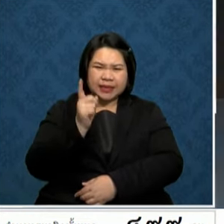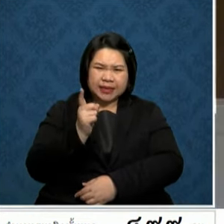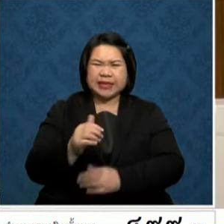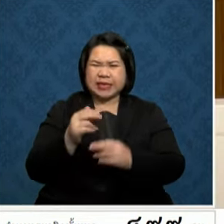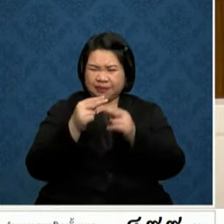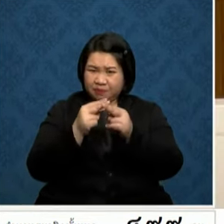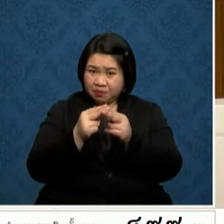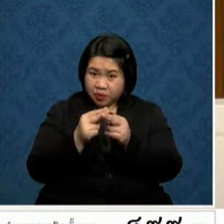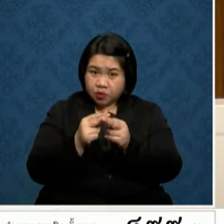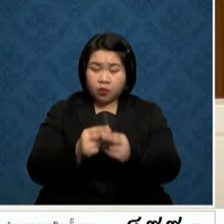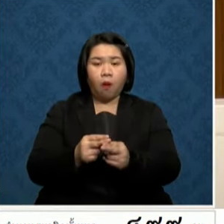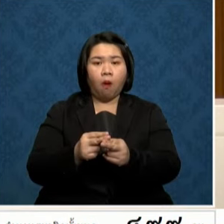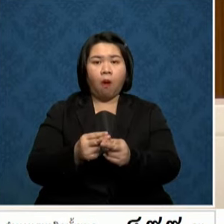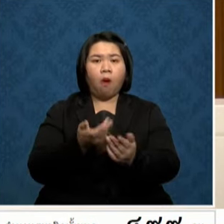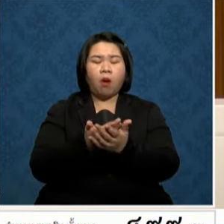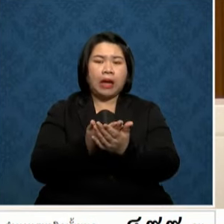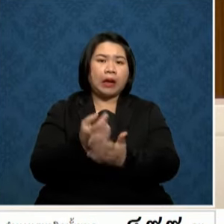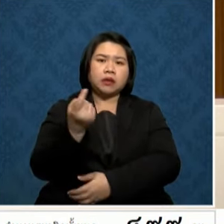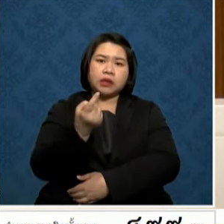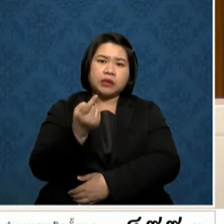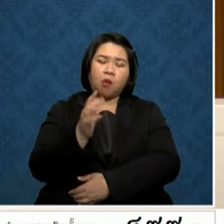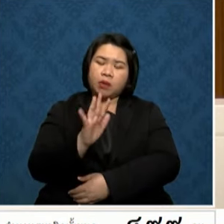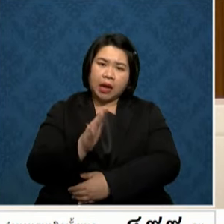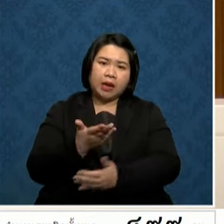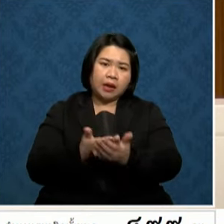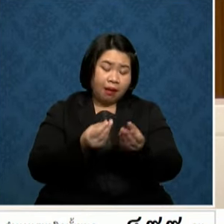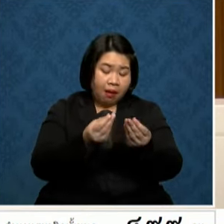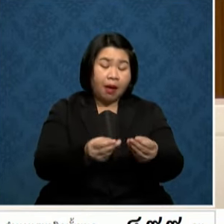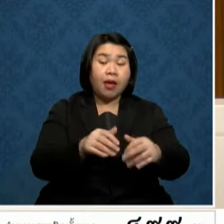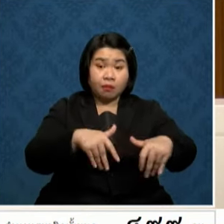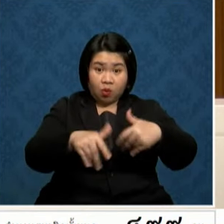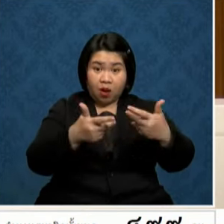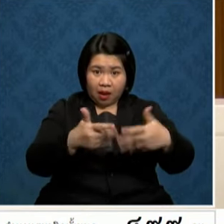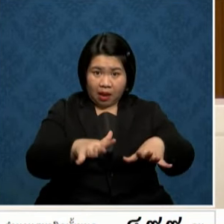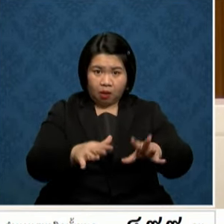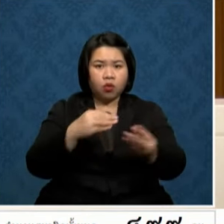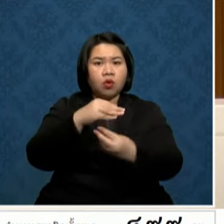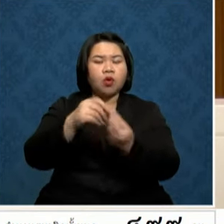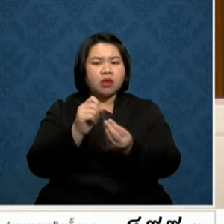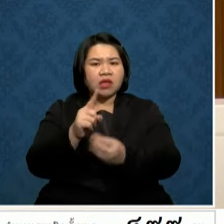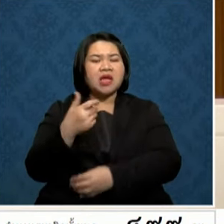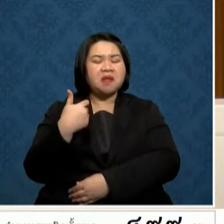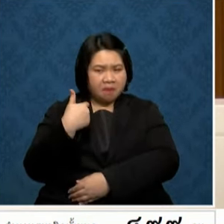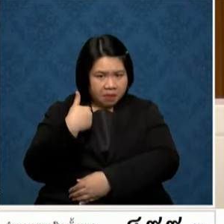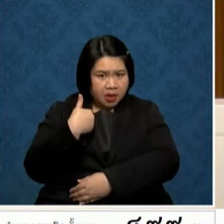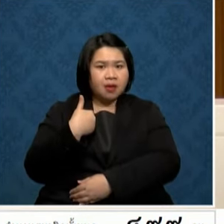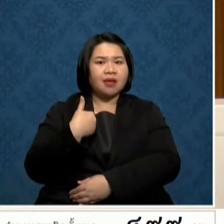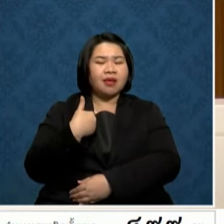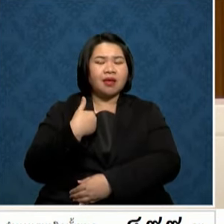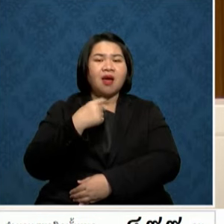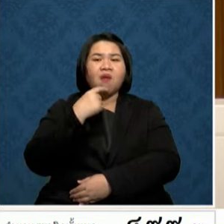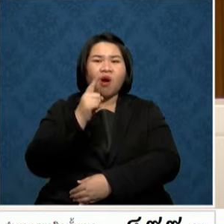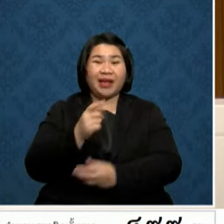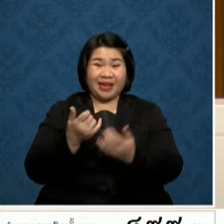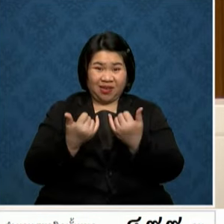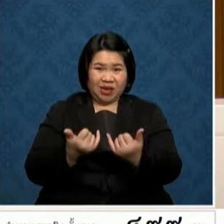เพียงแค่เรื่องของเม็เงิน ที่ลงไปถประชาชนการกต้นเศรษฐกฤตที่มีซึเราเชื่อมน วากลไกล